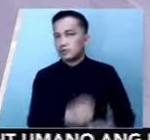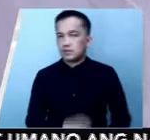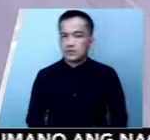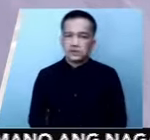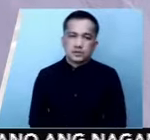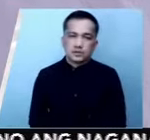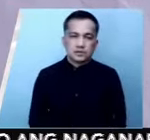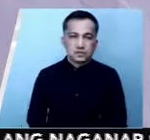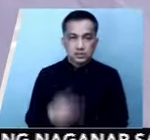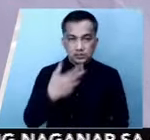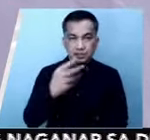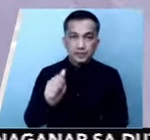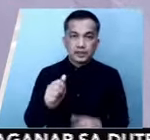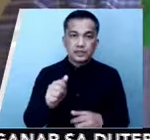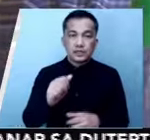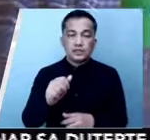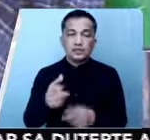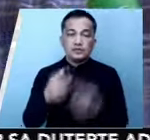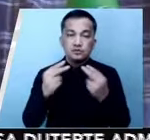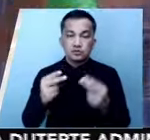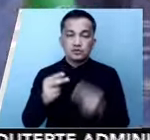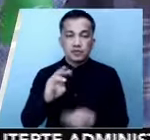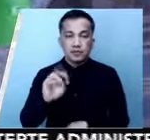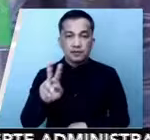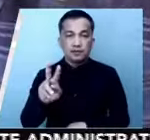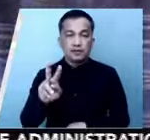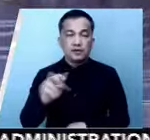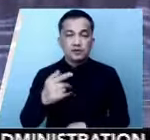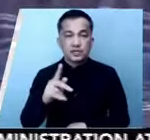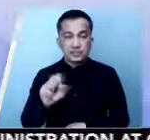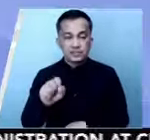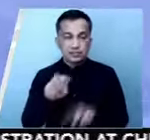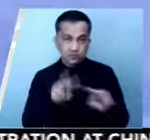News, Mav Gonzalez, nakatutok 24 oras.